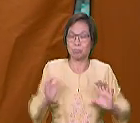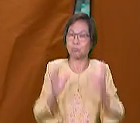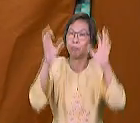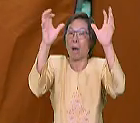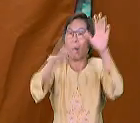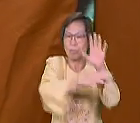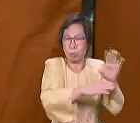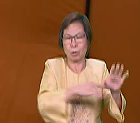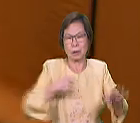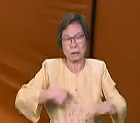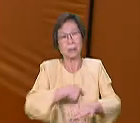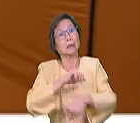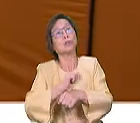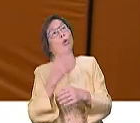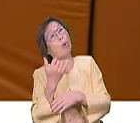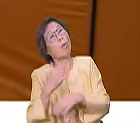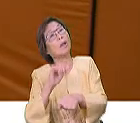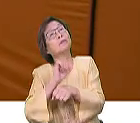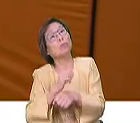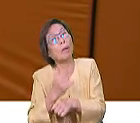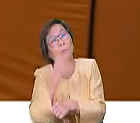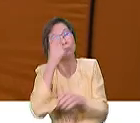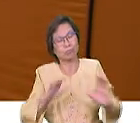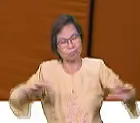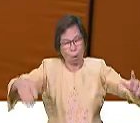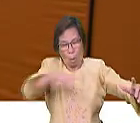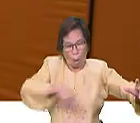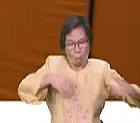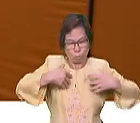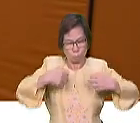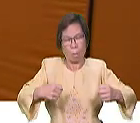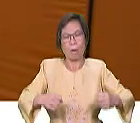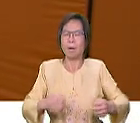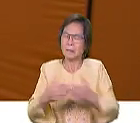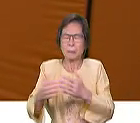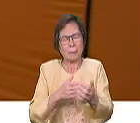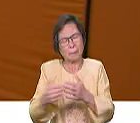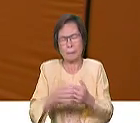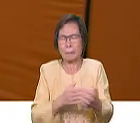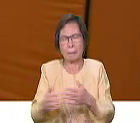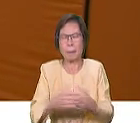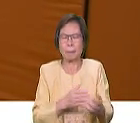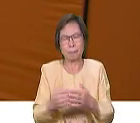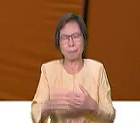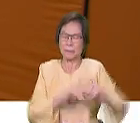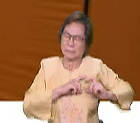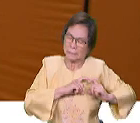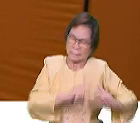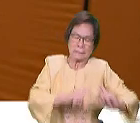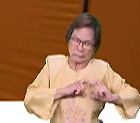pun untuk mencapai herd immunity secepat mungkin lah kan. Jadi sama-sama kita berkorban, petugas